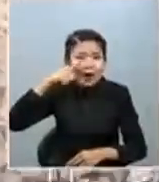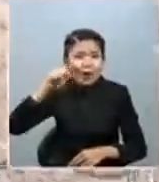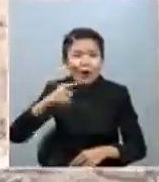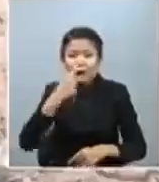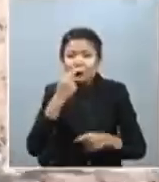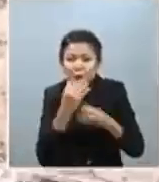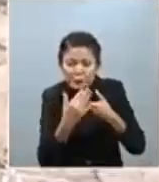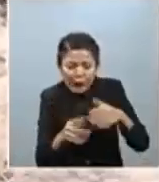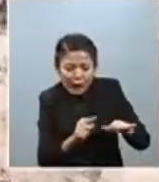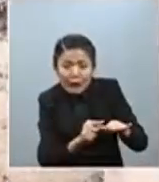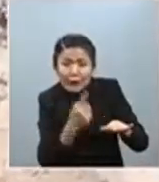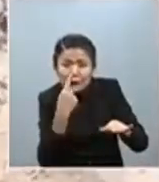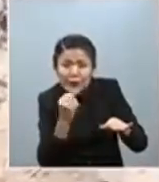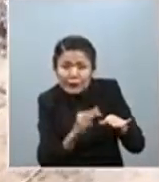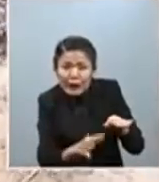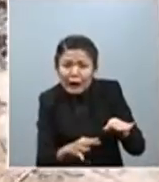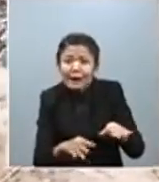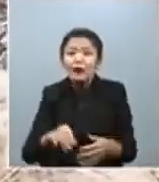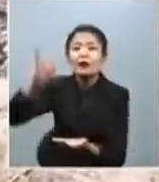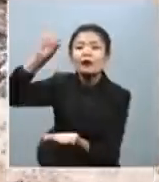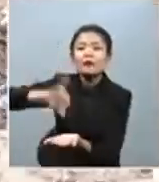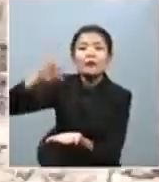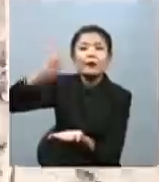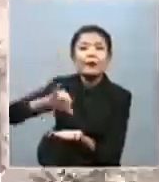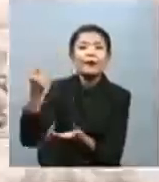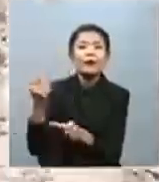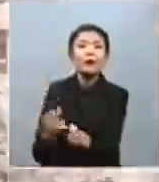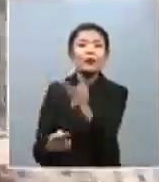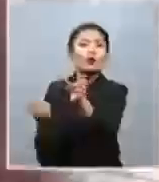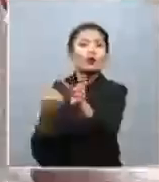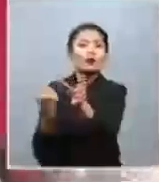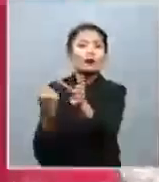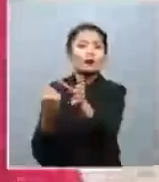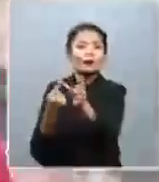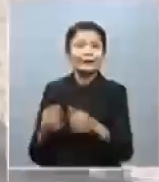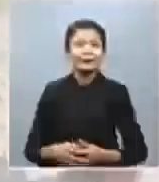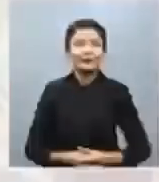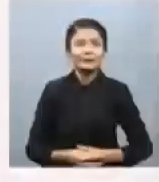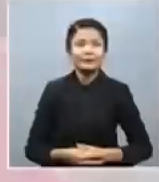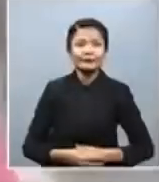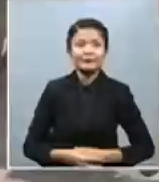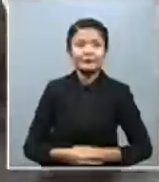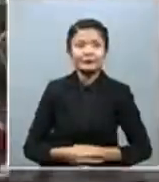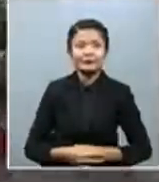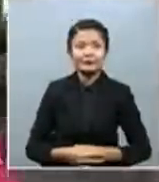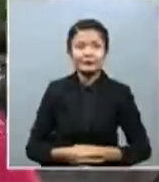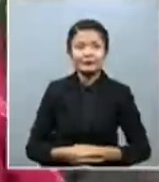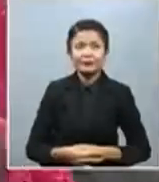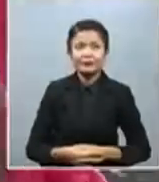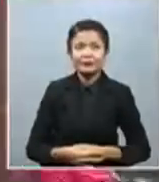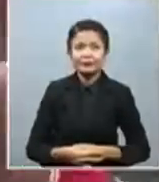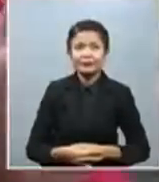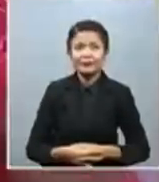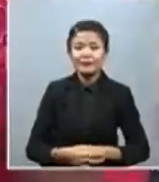ออกได้น้ำปลาขวดเดียวเด้อค่ะยังม่วนได้อีกเด้อ จ้า